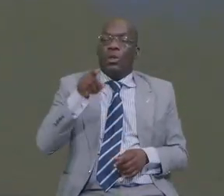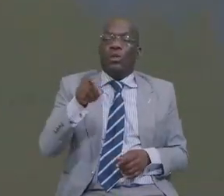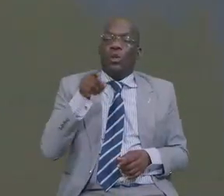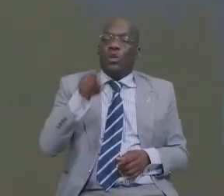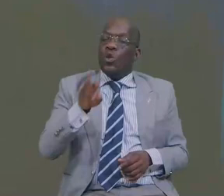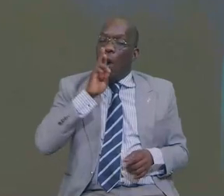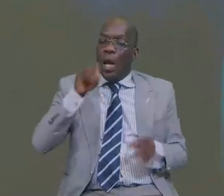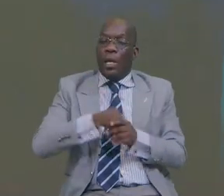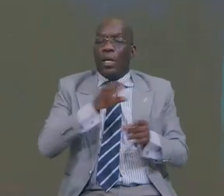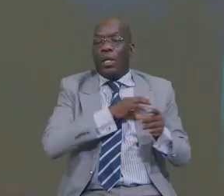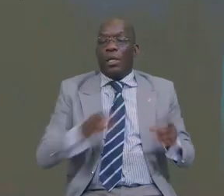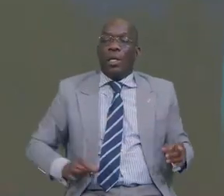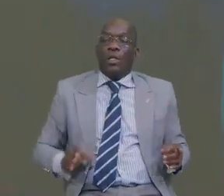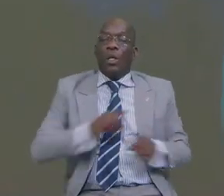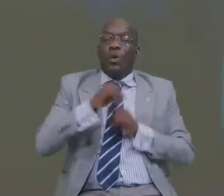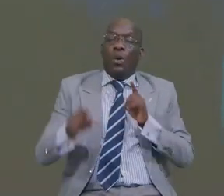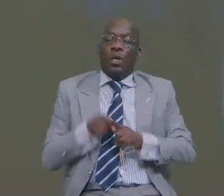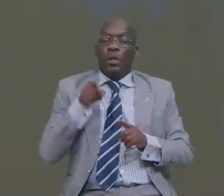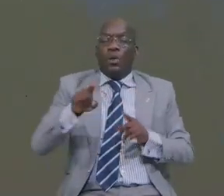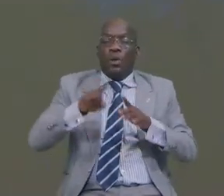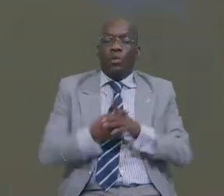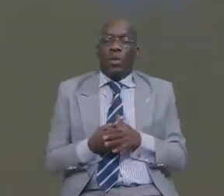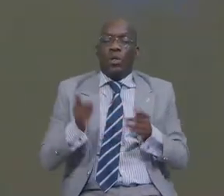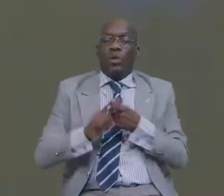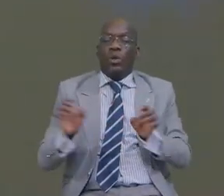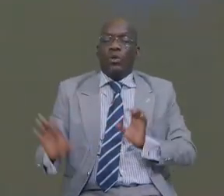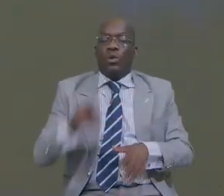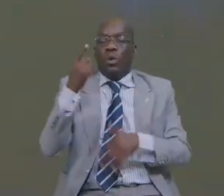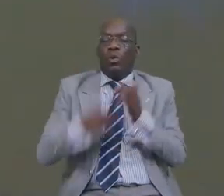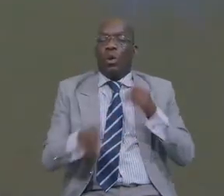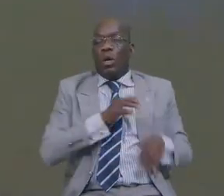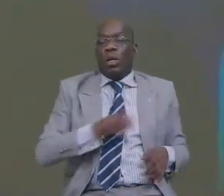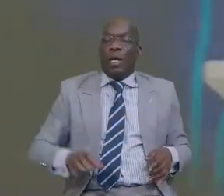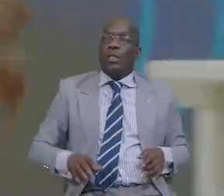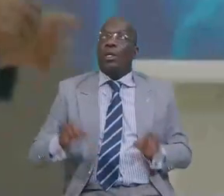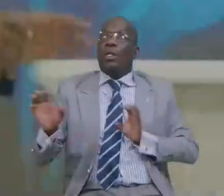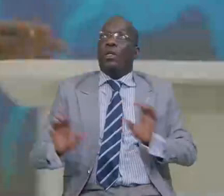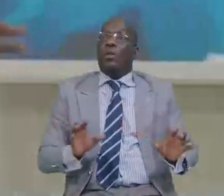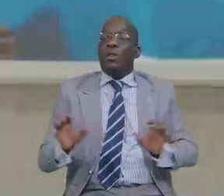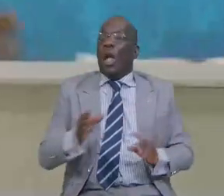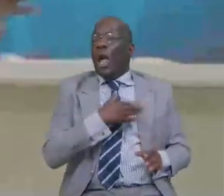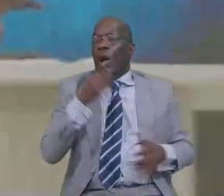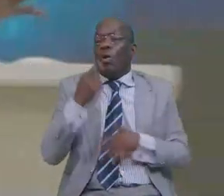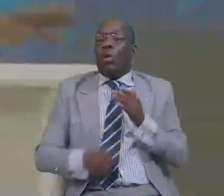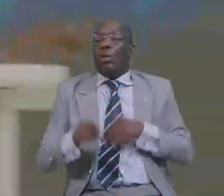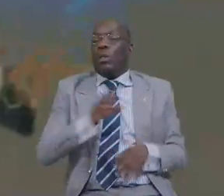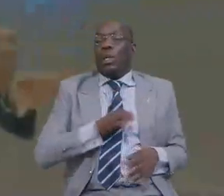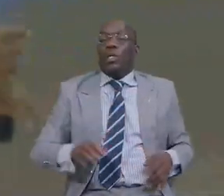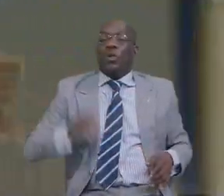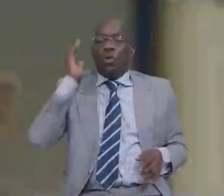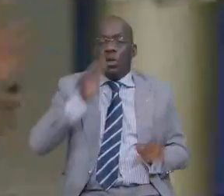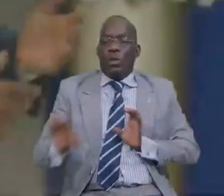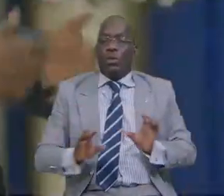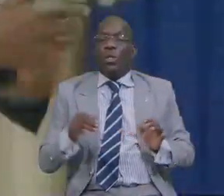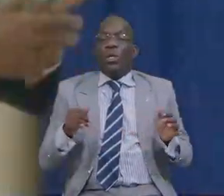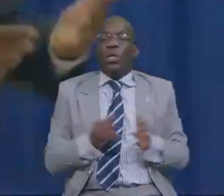Christ. Et quand tu commences à faire ce que Christ a fait et ce que Christ aurait fait, ça peut te